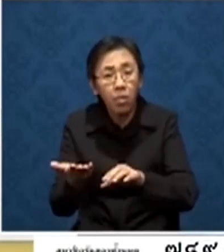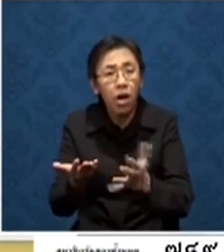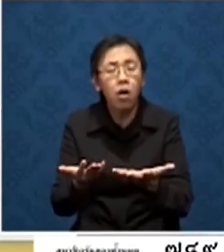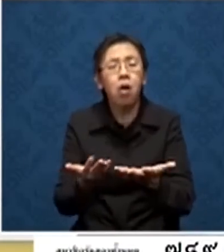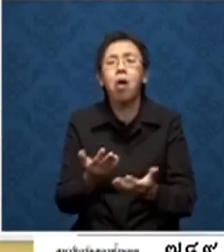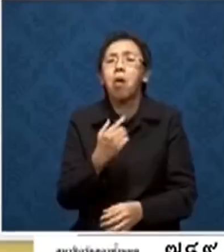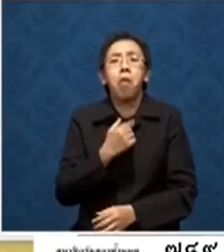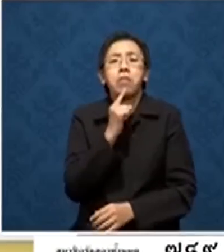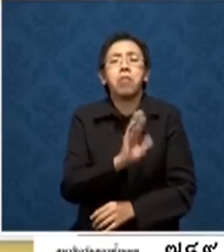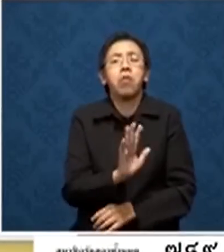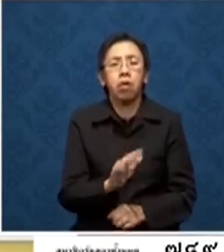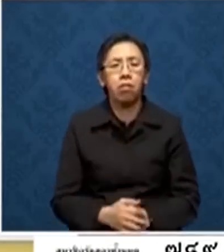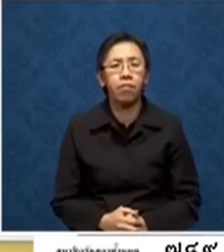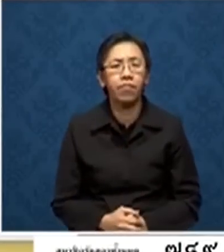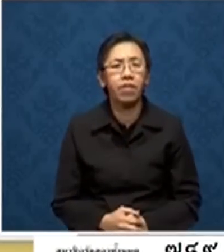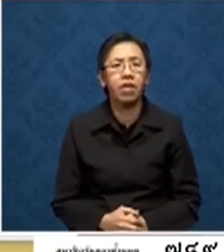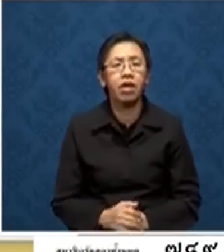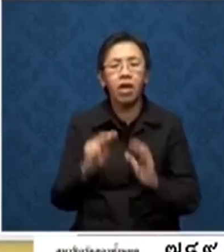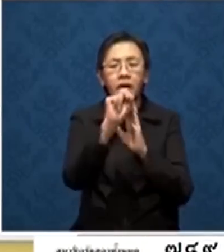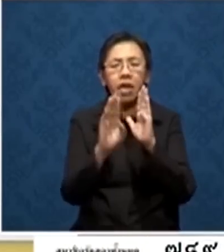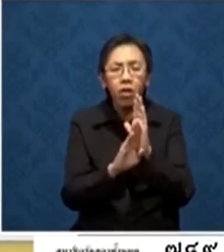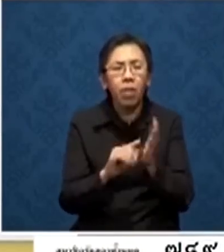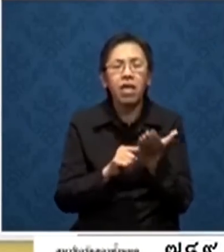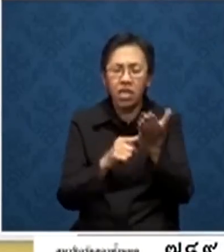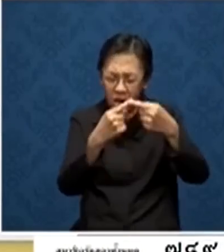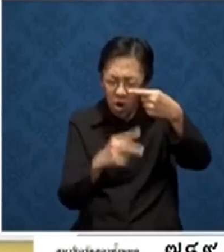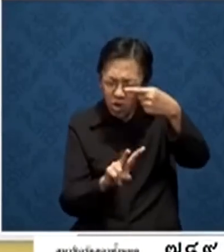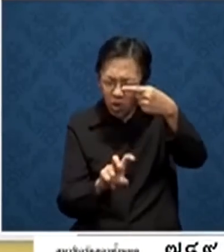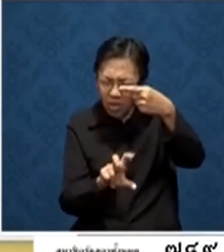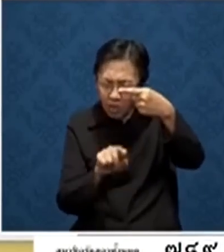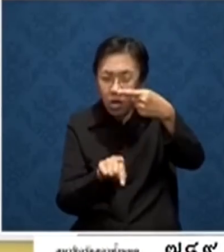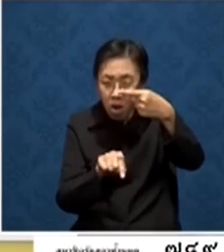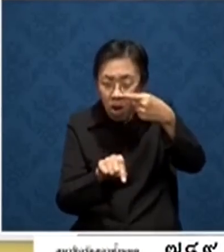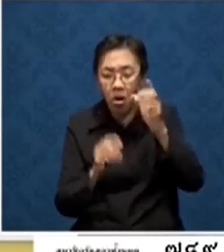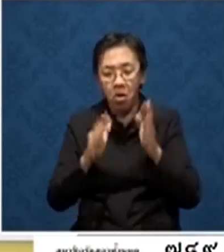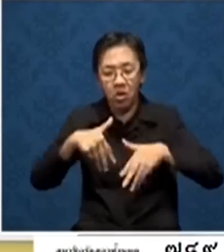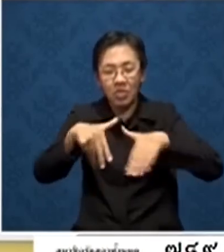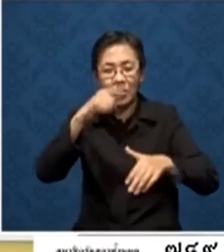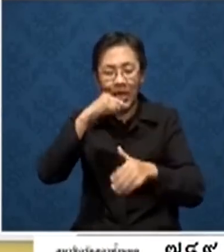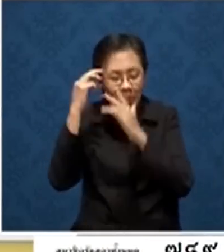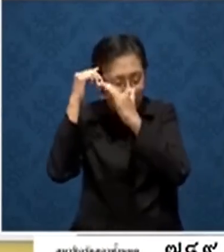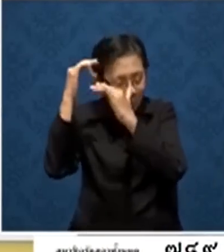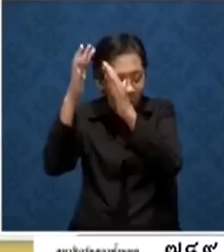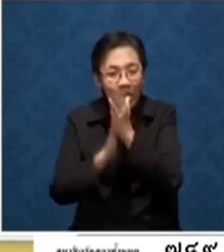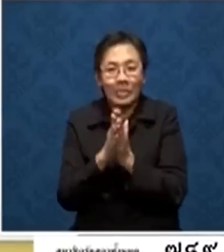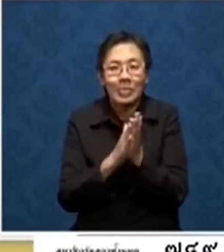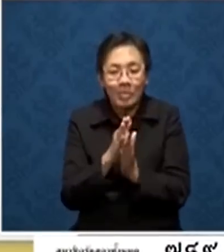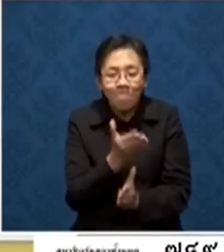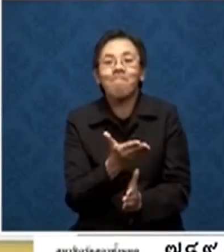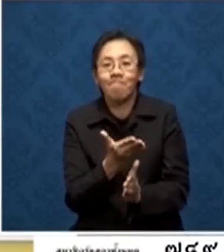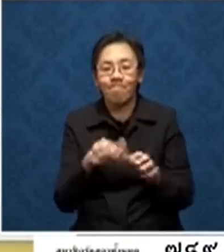เลยท่านเสนอนโยบาย 2 300ข้อท่านเป็นความหวังของคนไทยที่จะเข้ามาบริหารบ้านเมือง